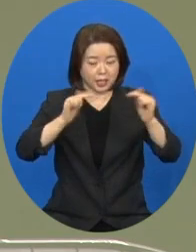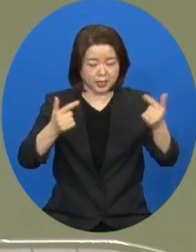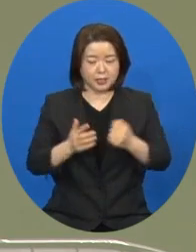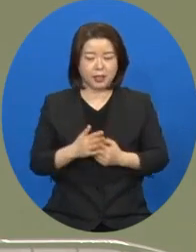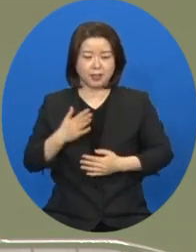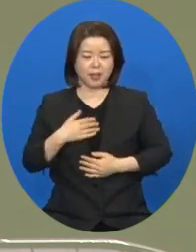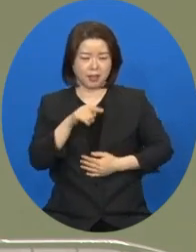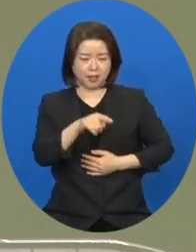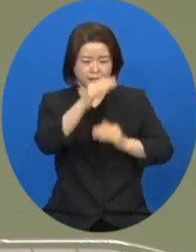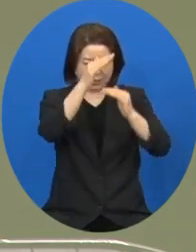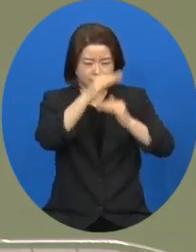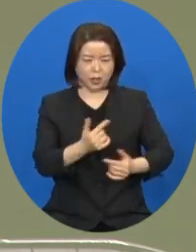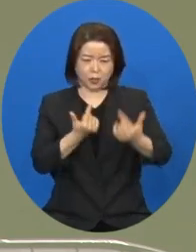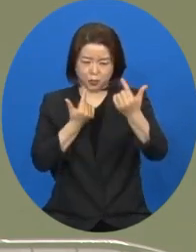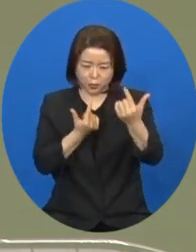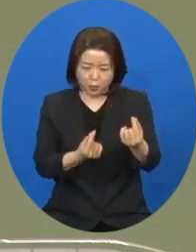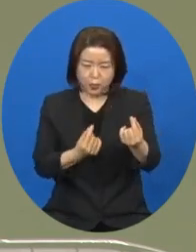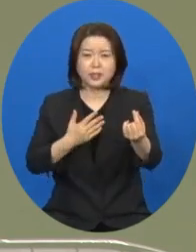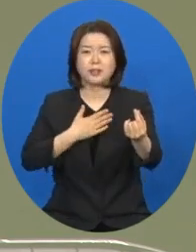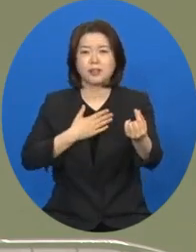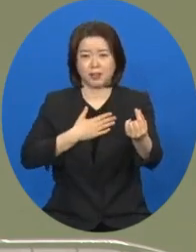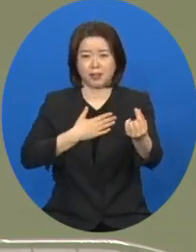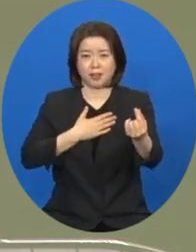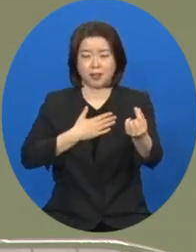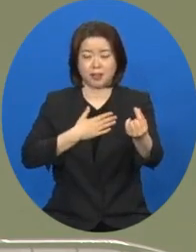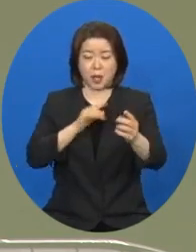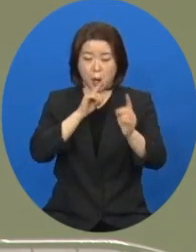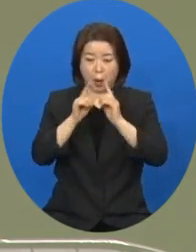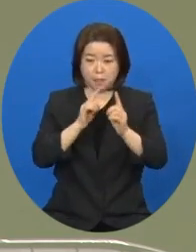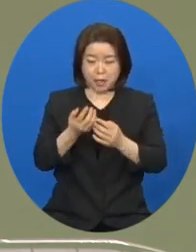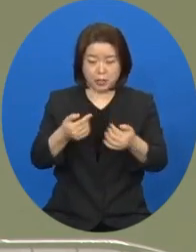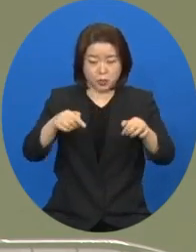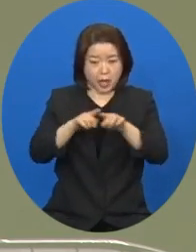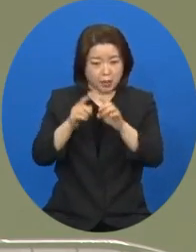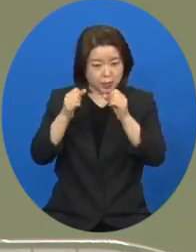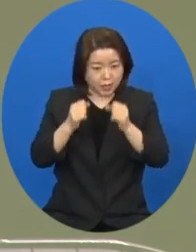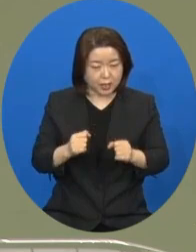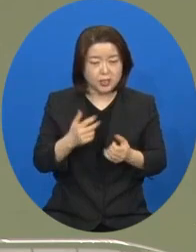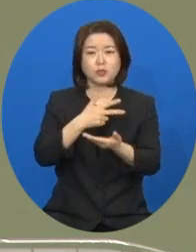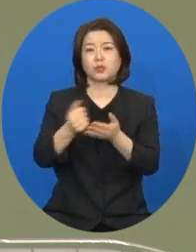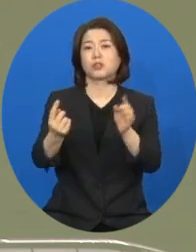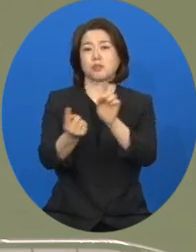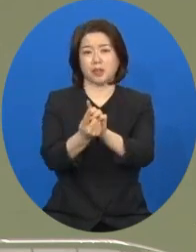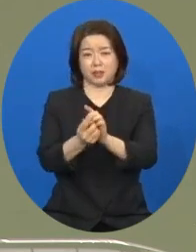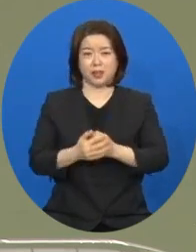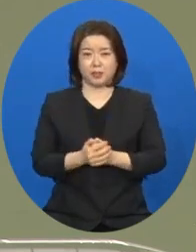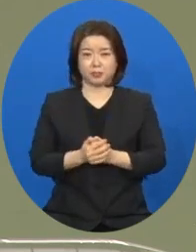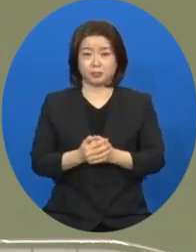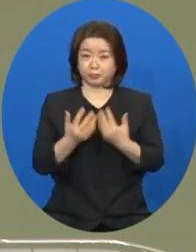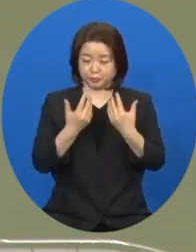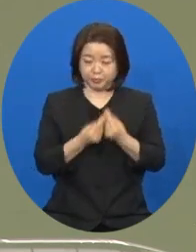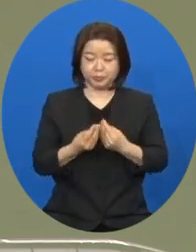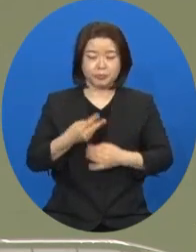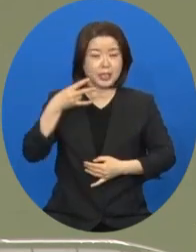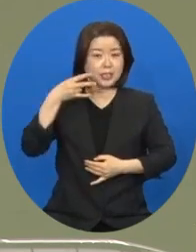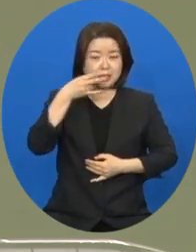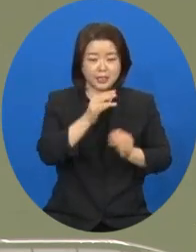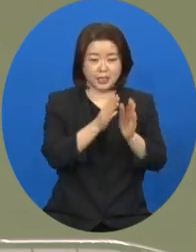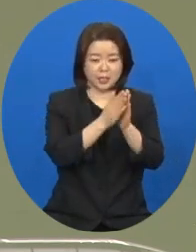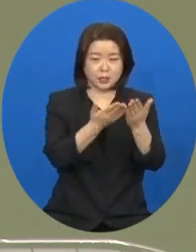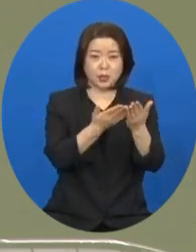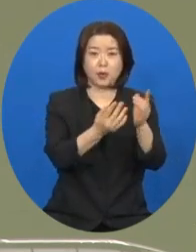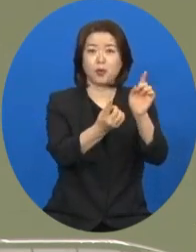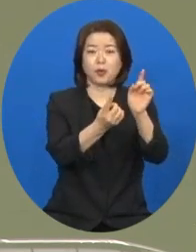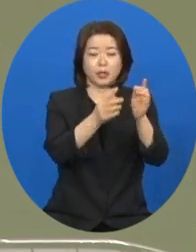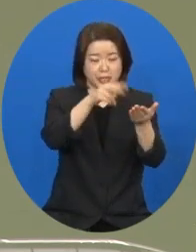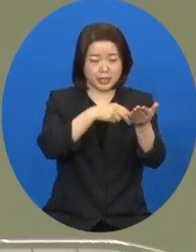들어가서 거기서 말씀으로 함께 하시는 주님을 만난 거죠. 에스더서를 읽을 때는 나는